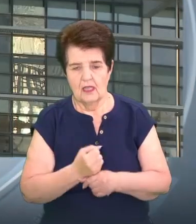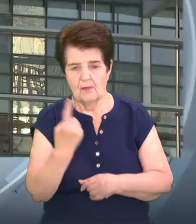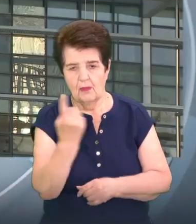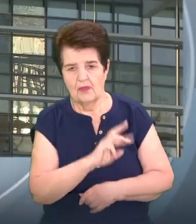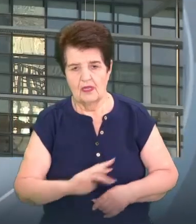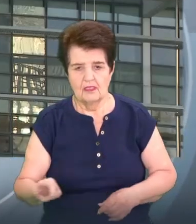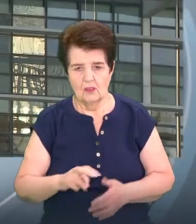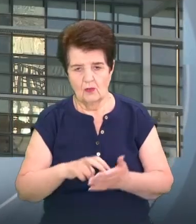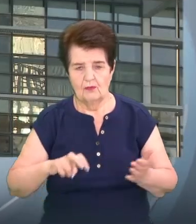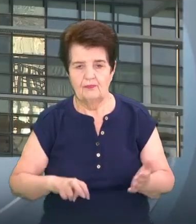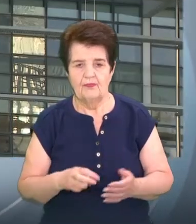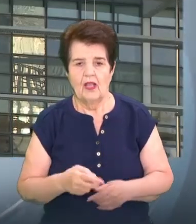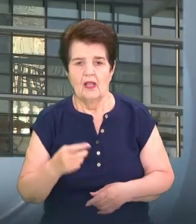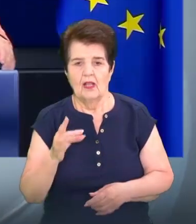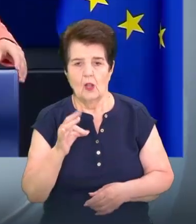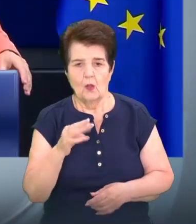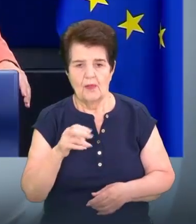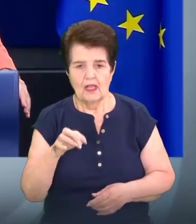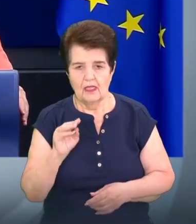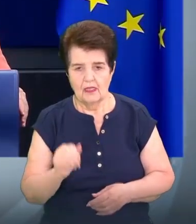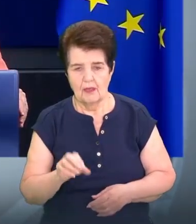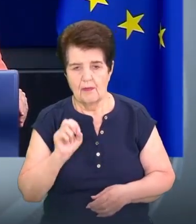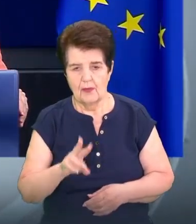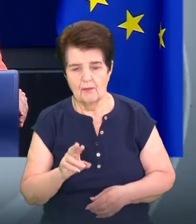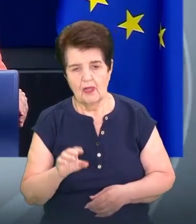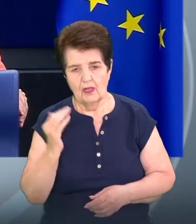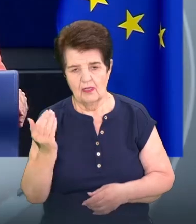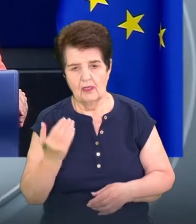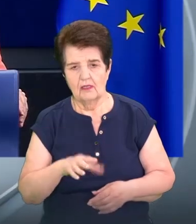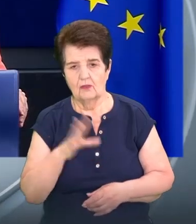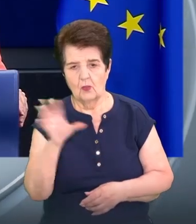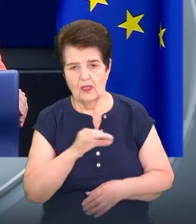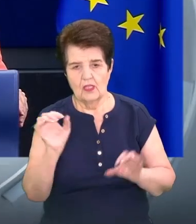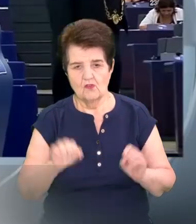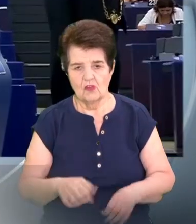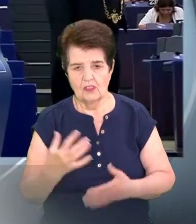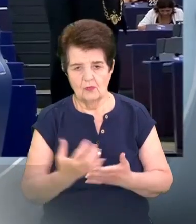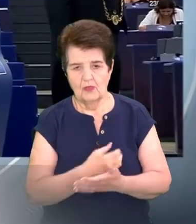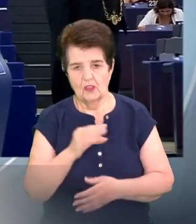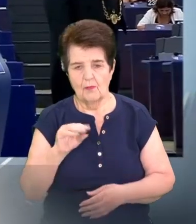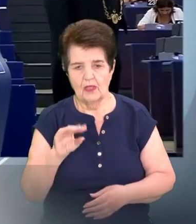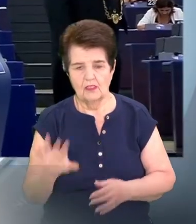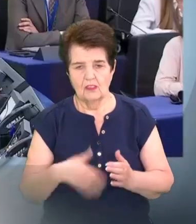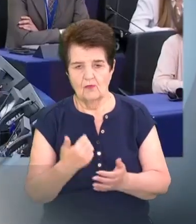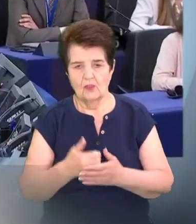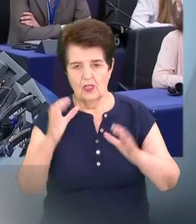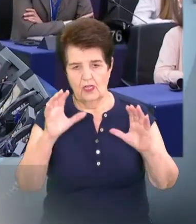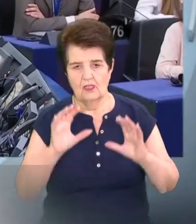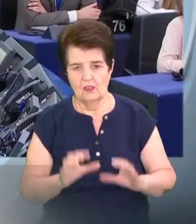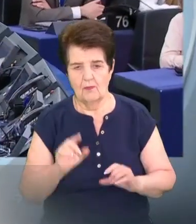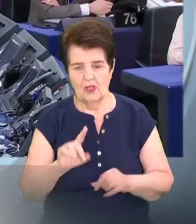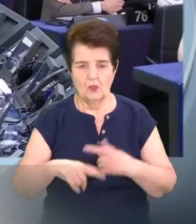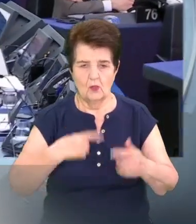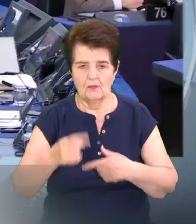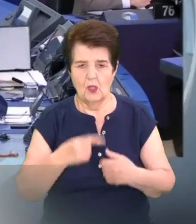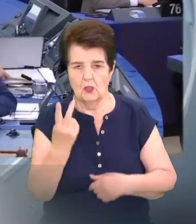prim-ministru. În același timp, Roberta Metsola, membra a PPE, are toate șansele să obțină un nou mandat în fruntea legislativului pentru